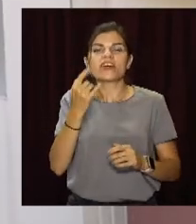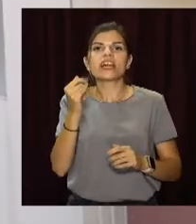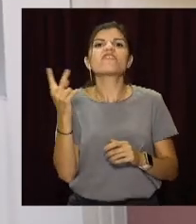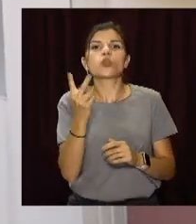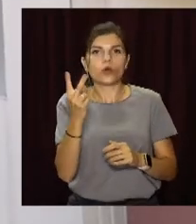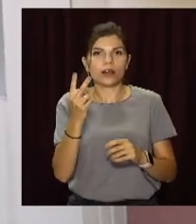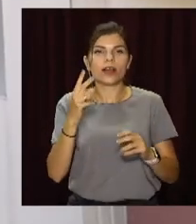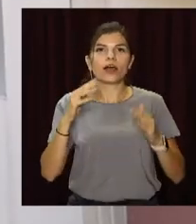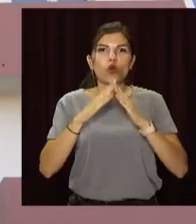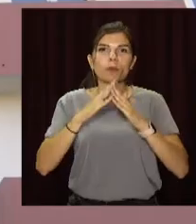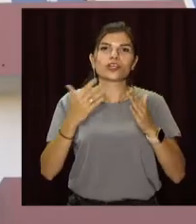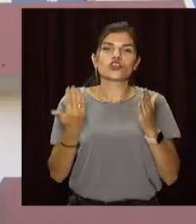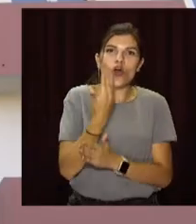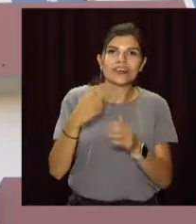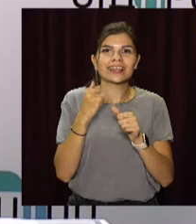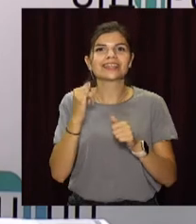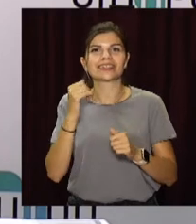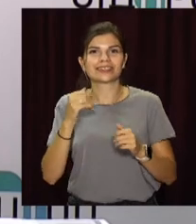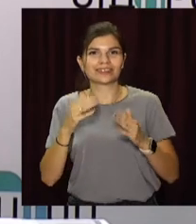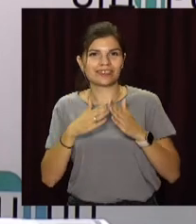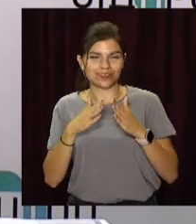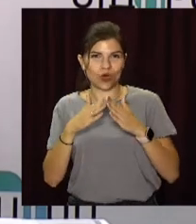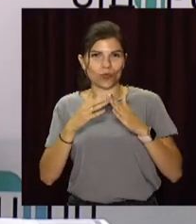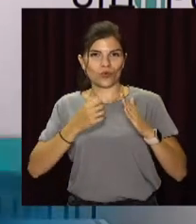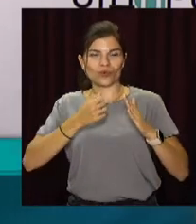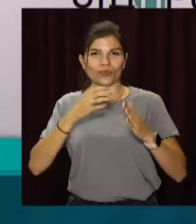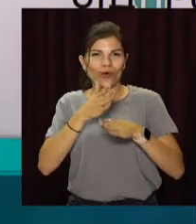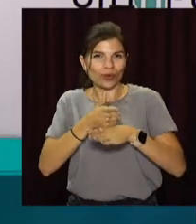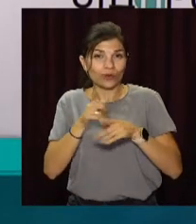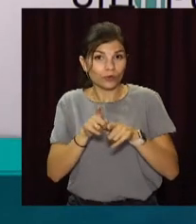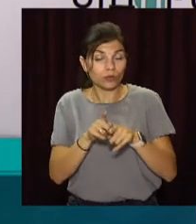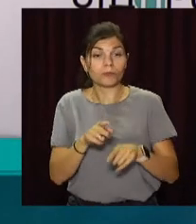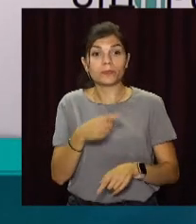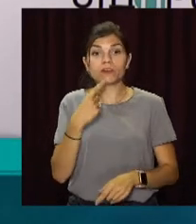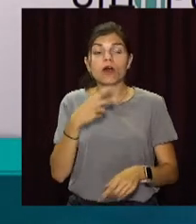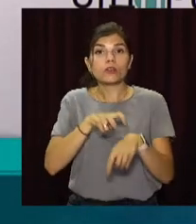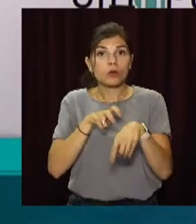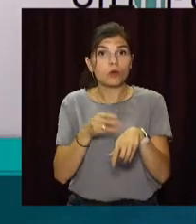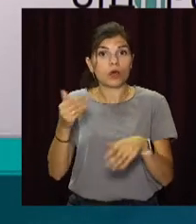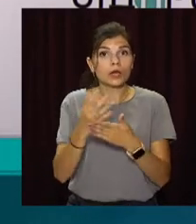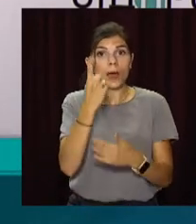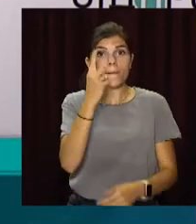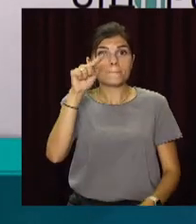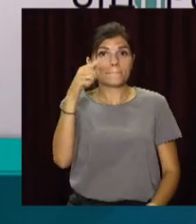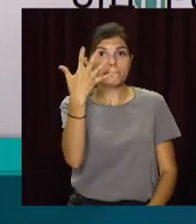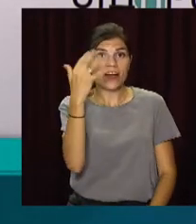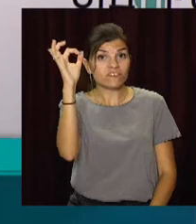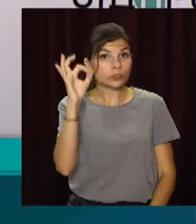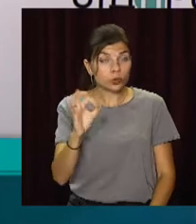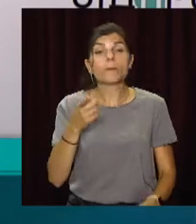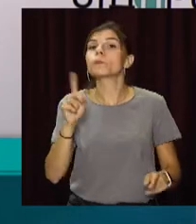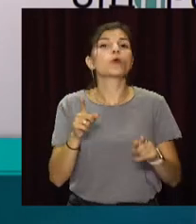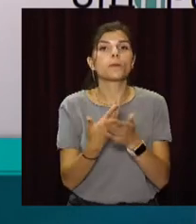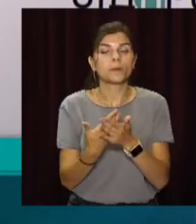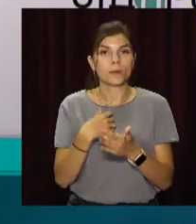і вторинному ринку житла. Об'єктів житлової нерухомості ставка податку є 1,5%. Тобто, якщо